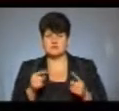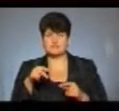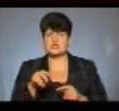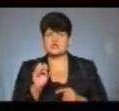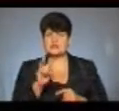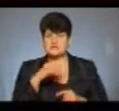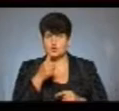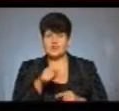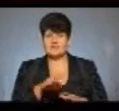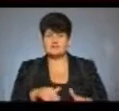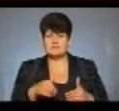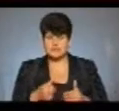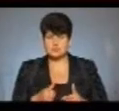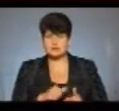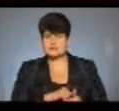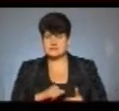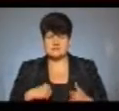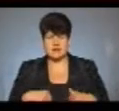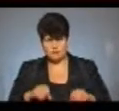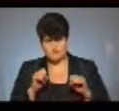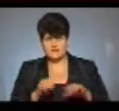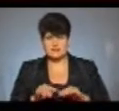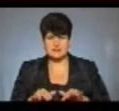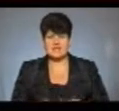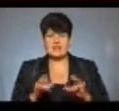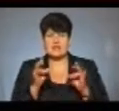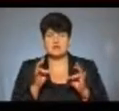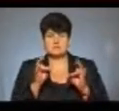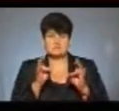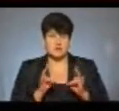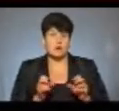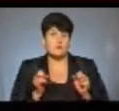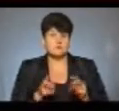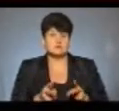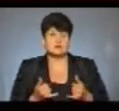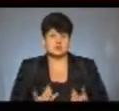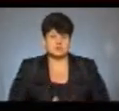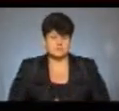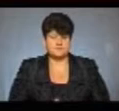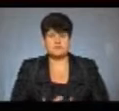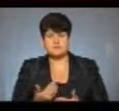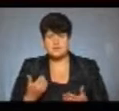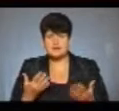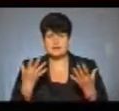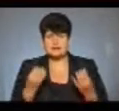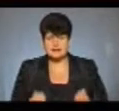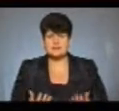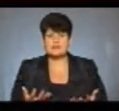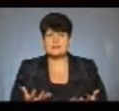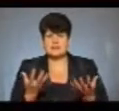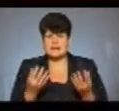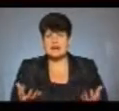році. Її видають за самовіддані дії під час ризику для життя. Напередодні Дня рятівника наші